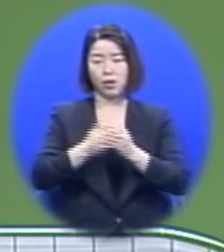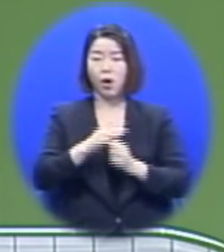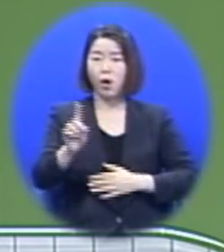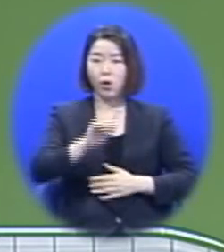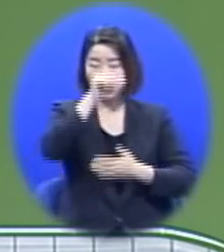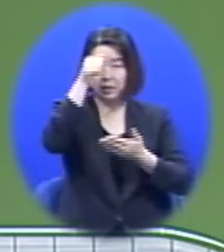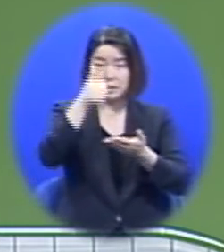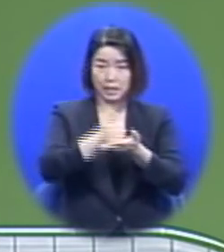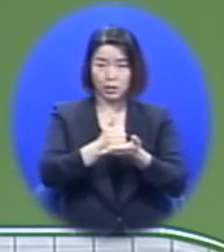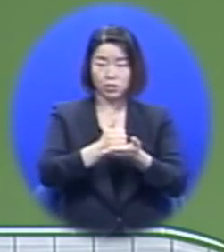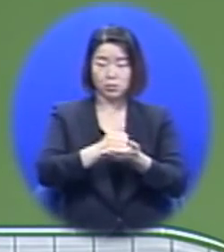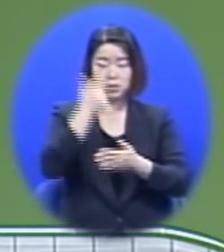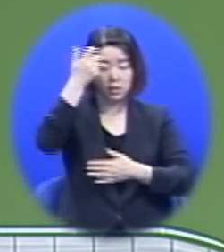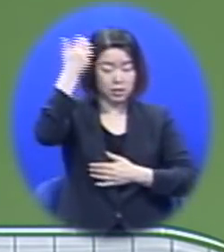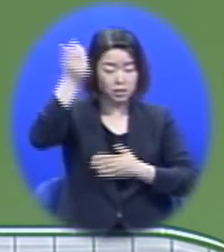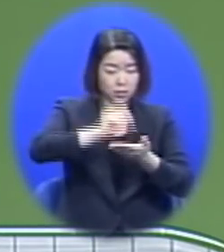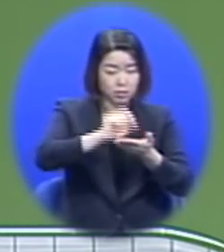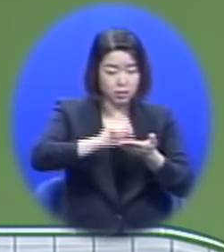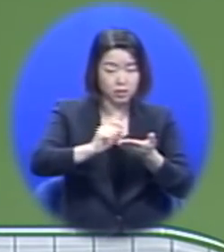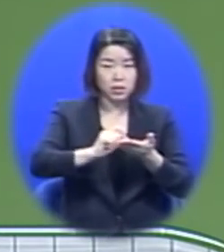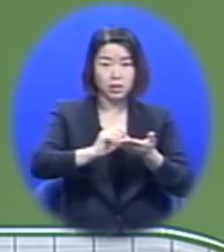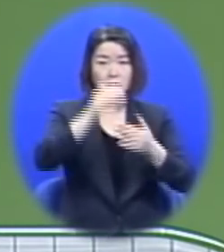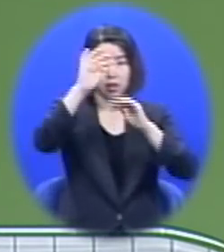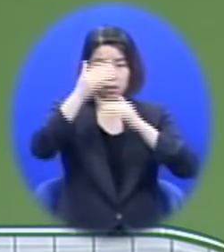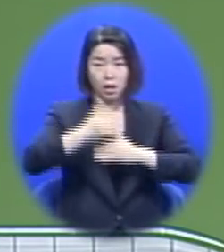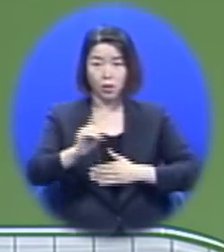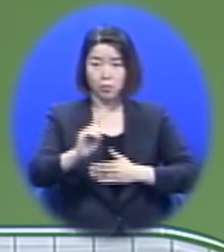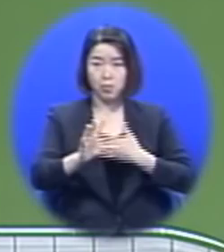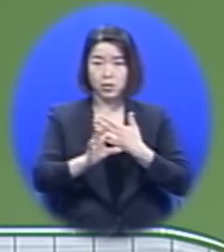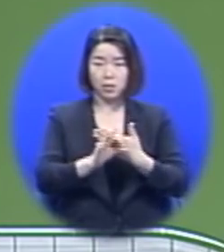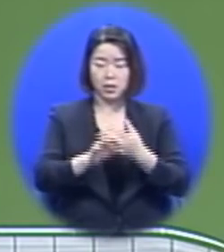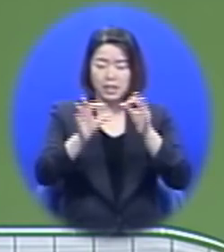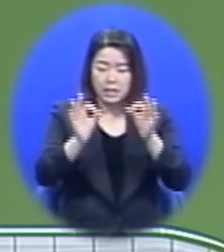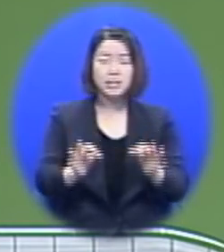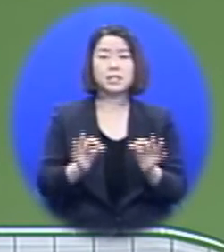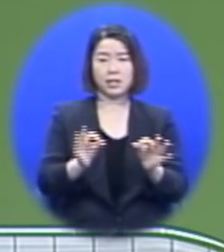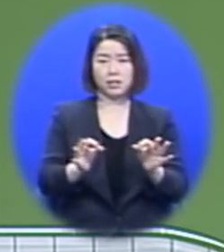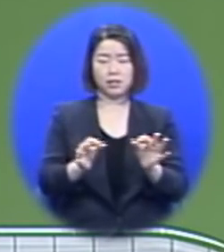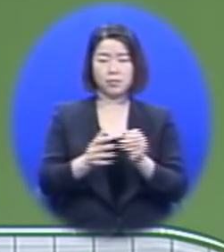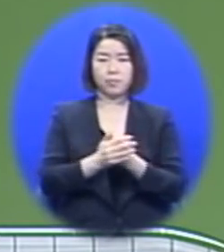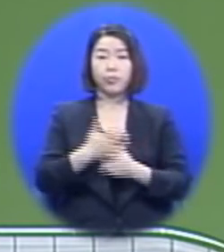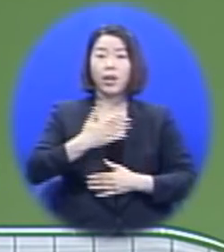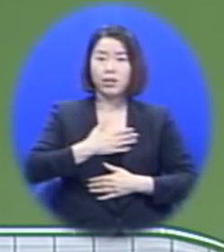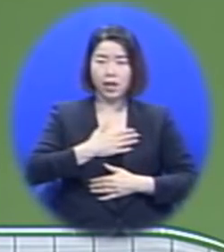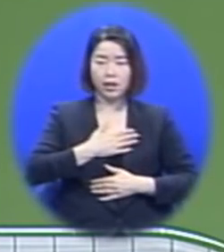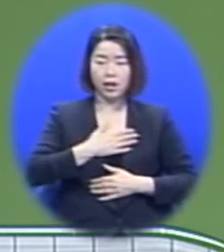장로님이 영성일기에 그렇게 쓰셨더라고요. 이제는